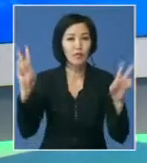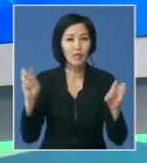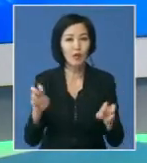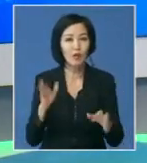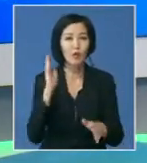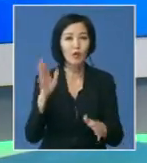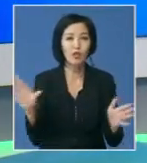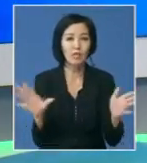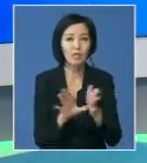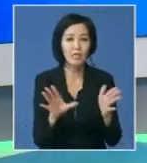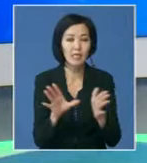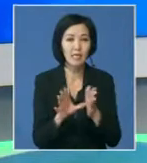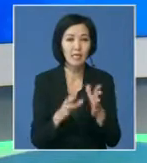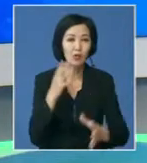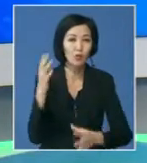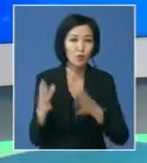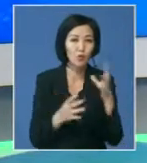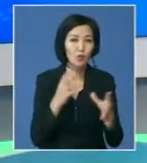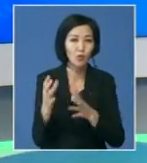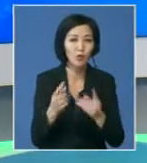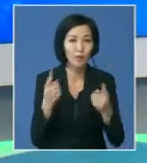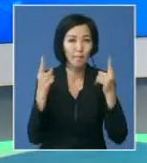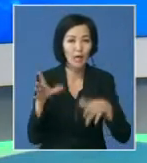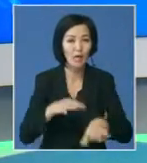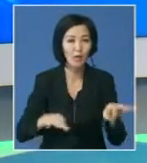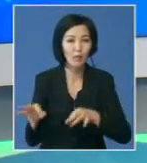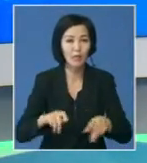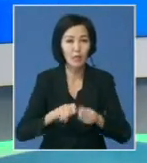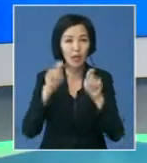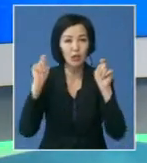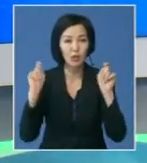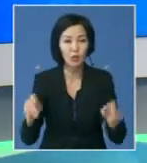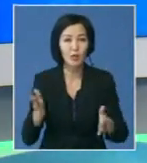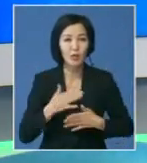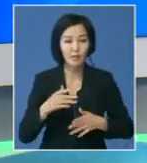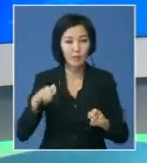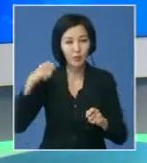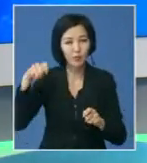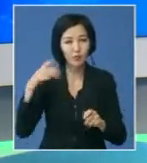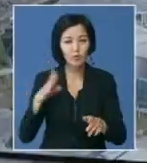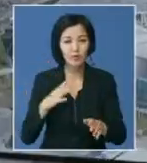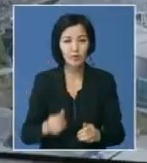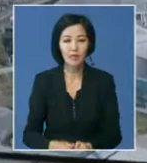энергиясы. Төрткіл дүниені тоғыстырған ірі мега жобаның салтанатты ашылуы жайлы тілші тарқатсын.